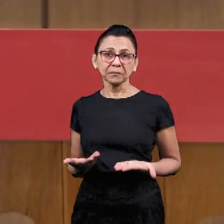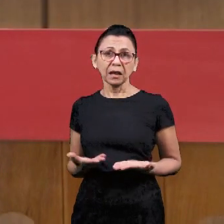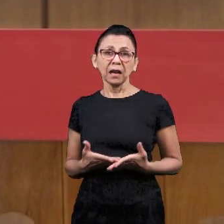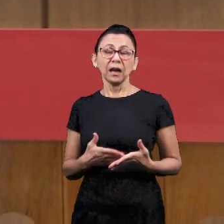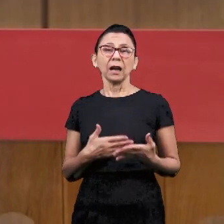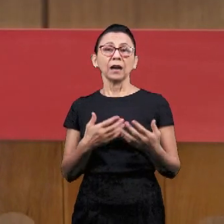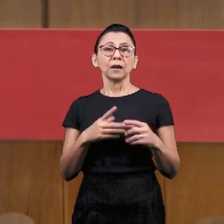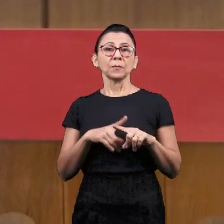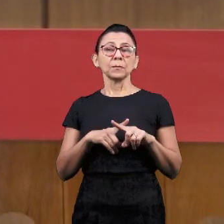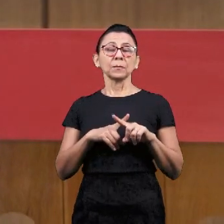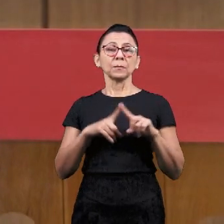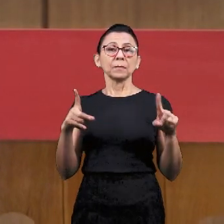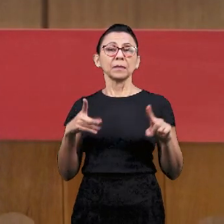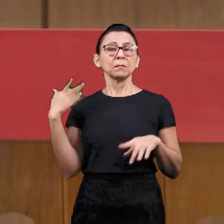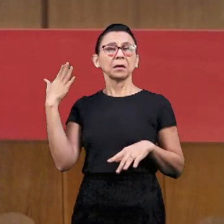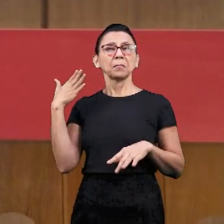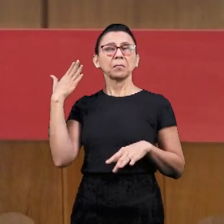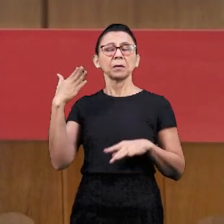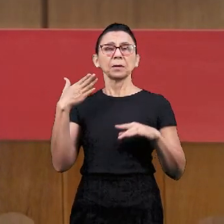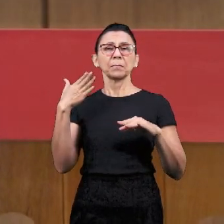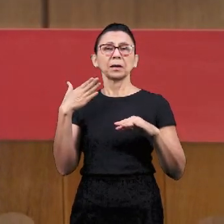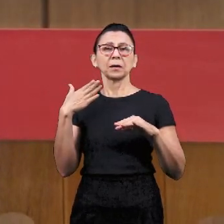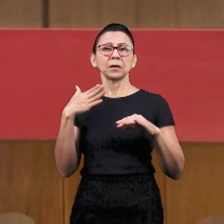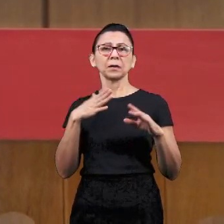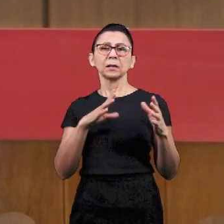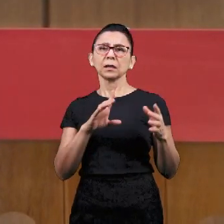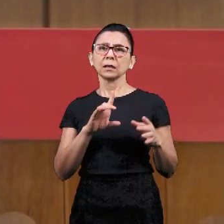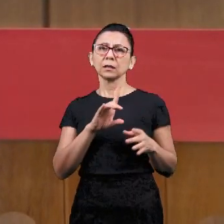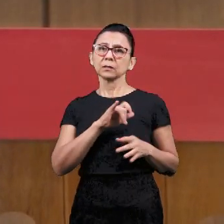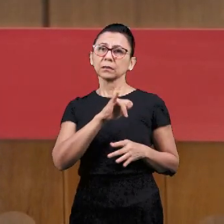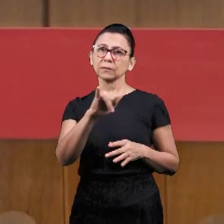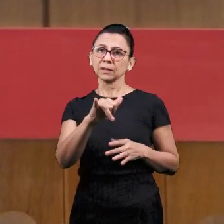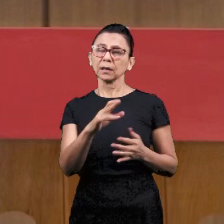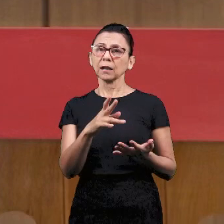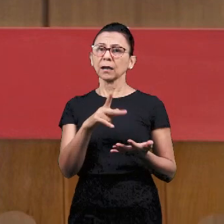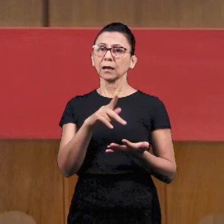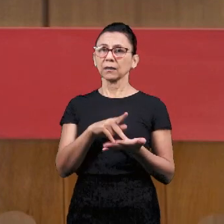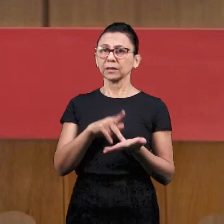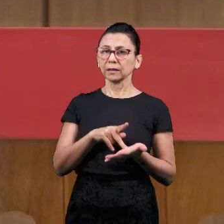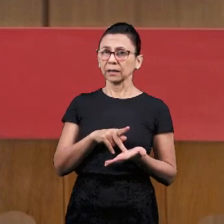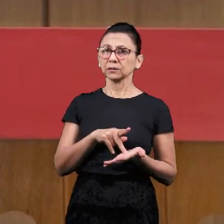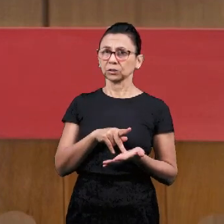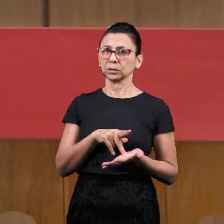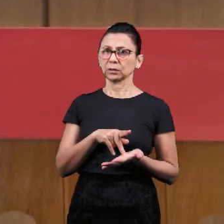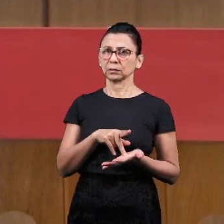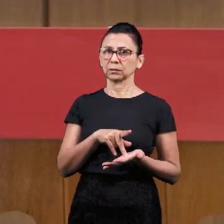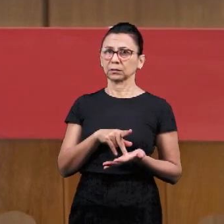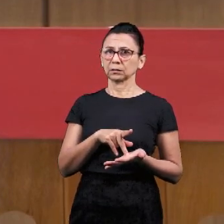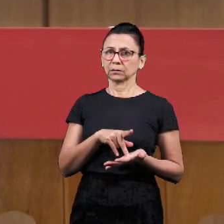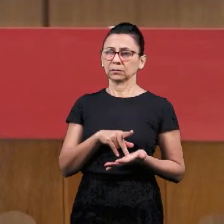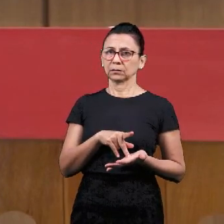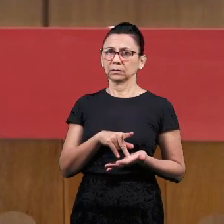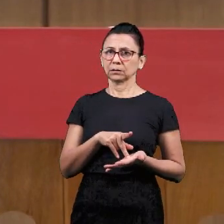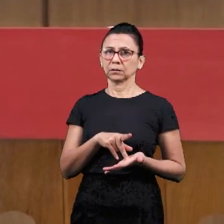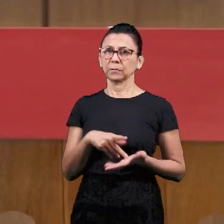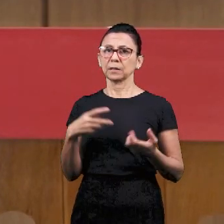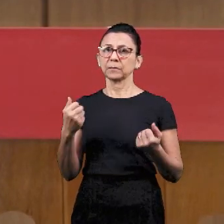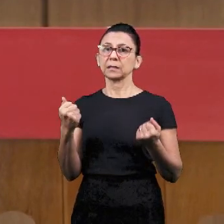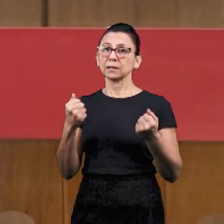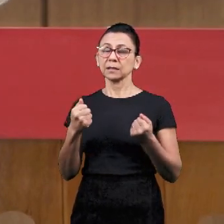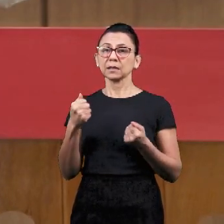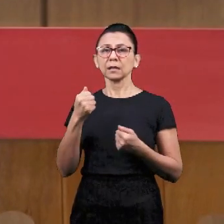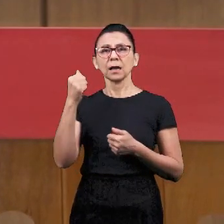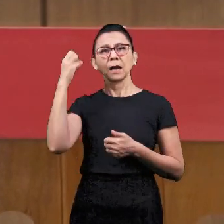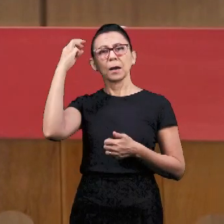dire ce qu'il a dit, ce n'est pas vrai. Vous savez, hein? Donc, c'est juste, enfin, il faut assister les gens